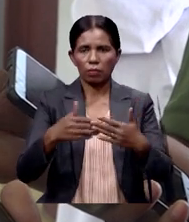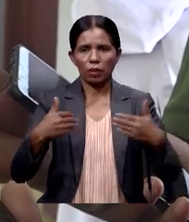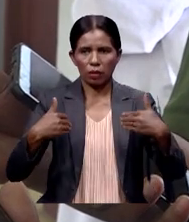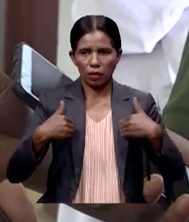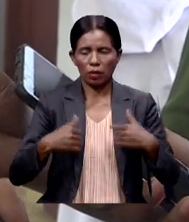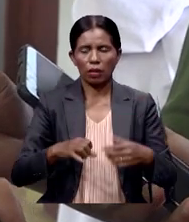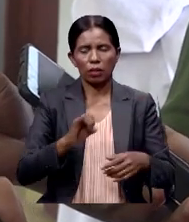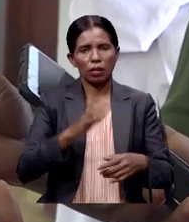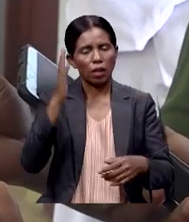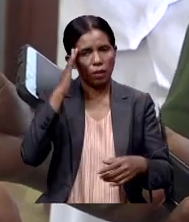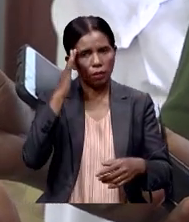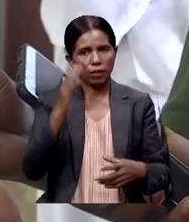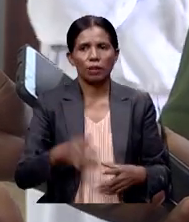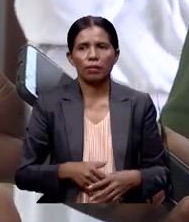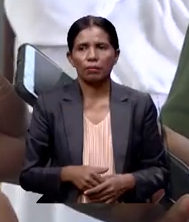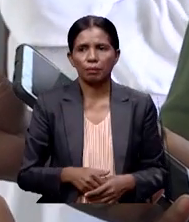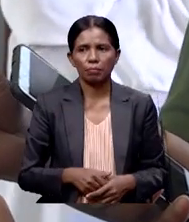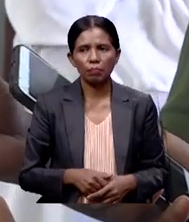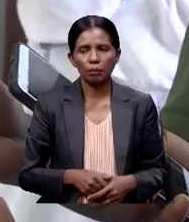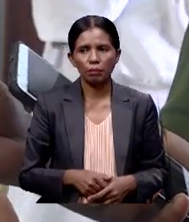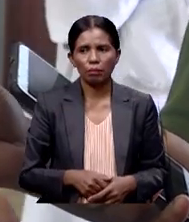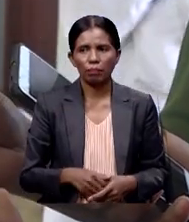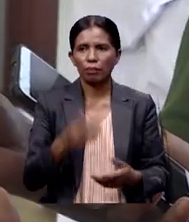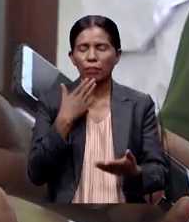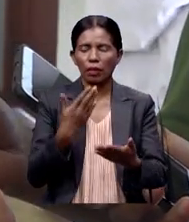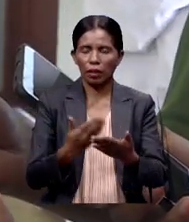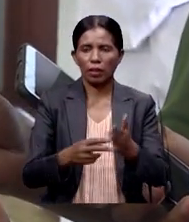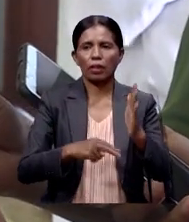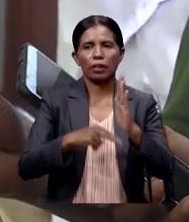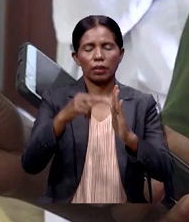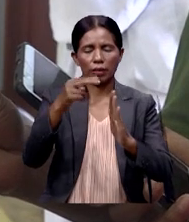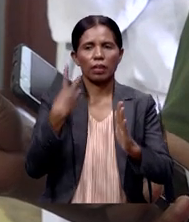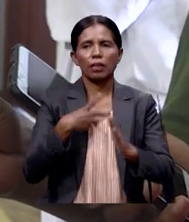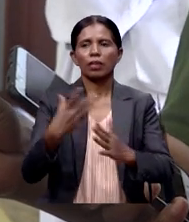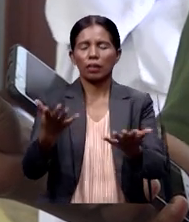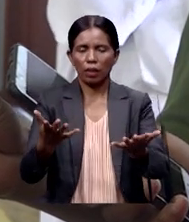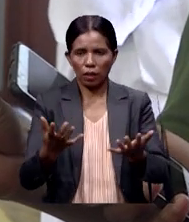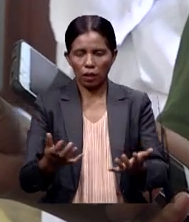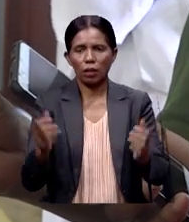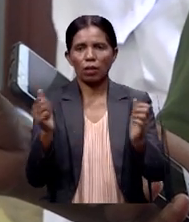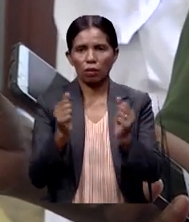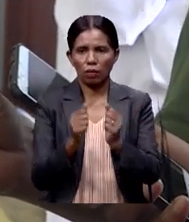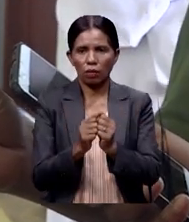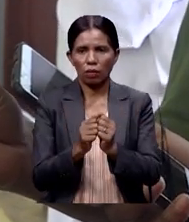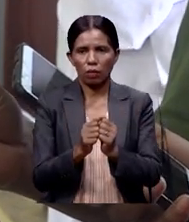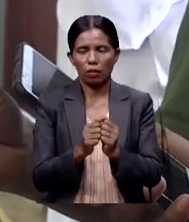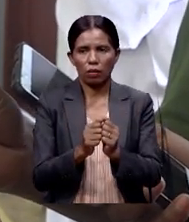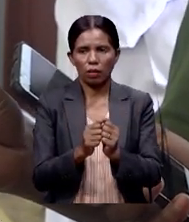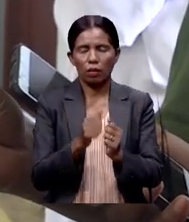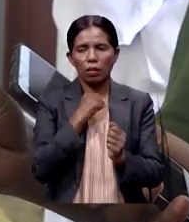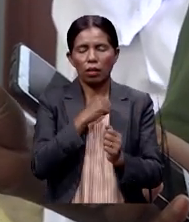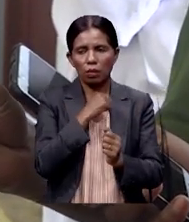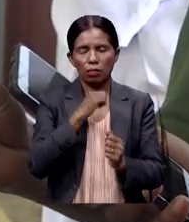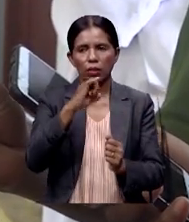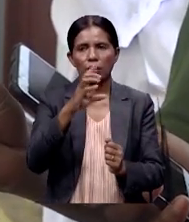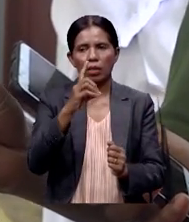na noi ngata dia ngata ida be dia ita nivel ida be ita kara ho Padre Ildefonso nia